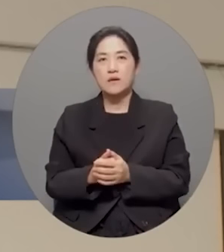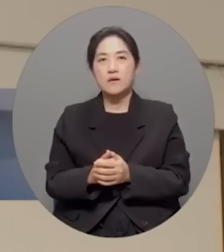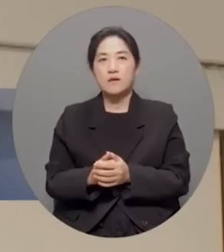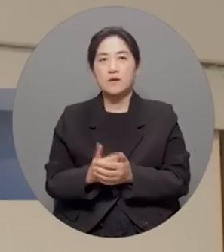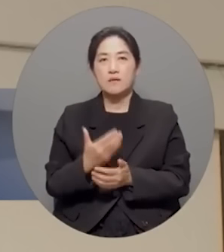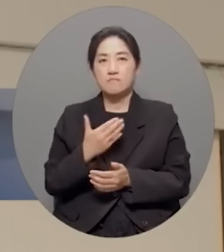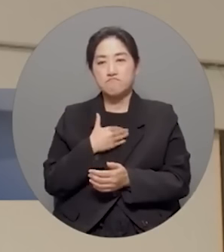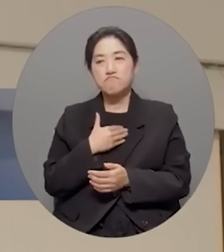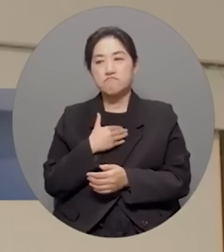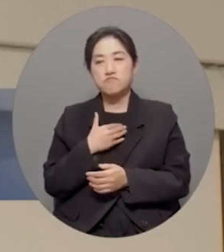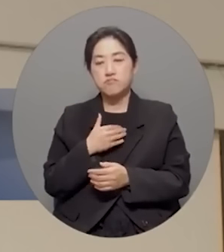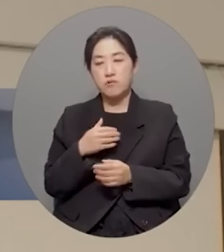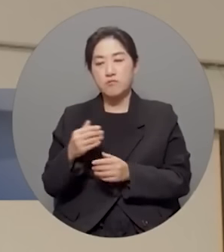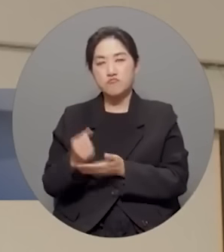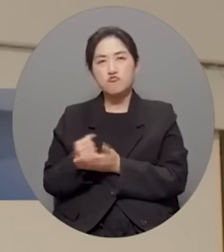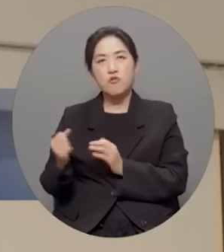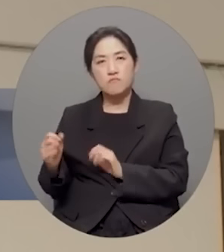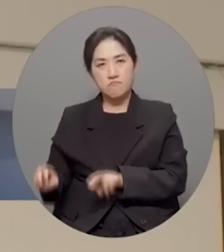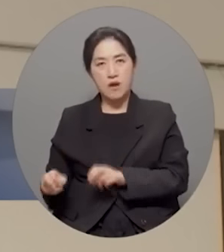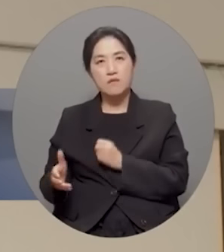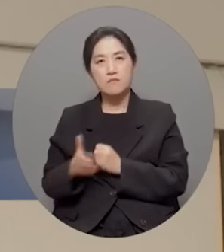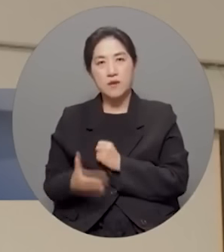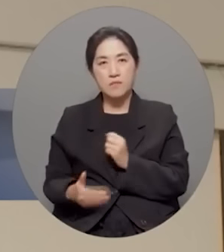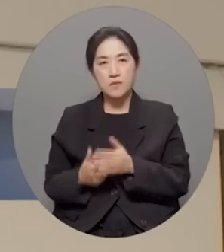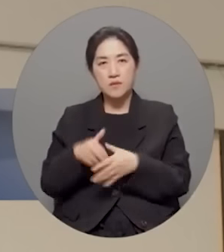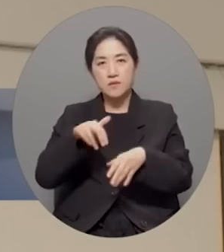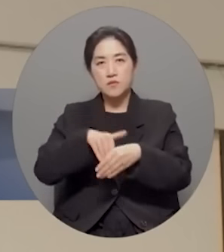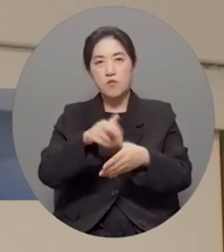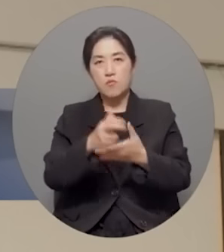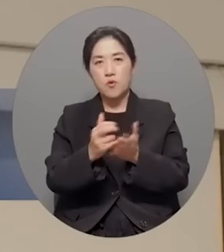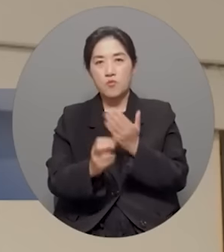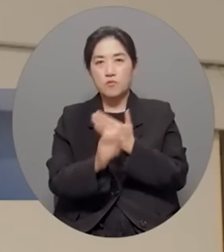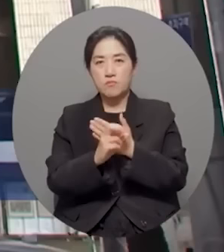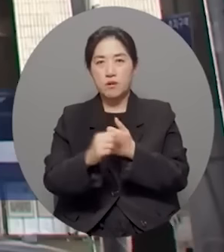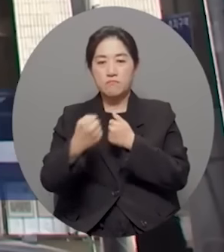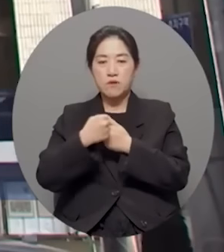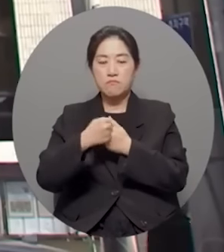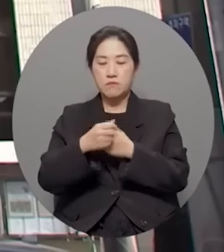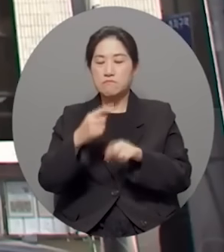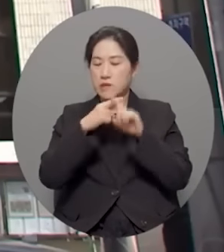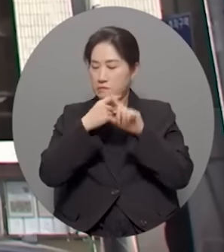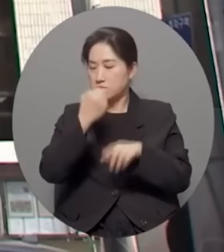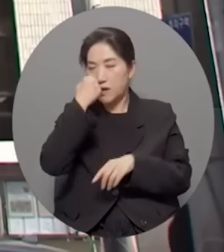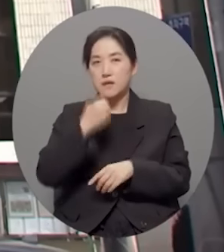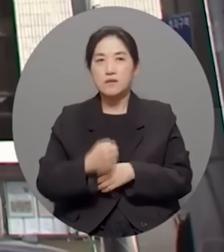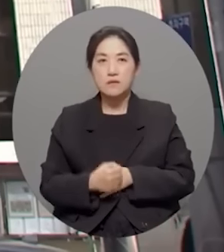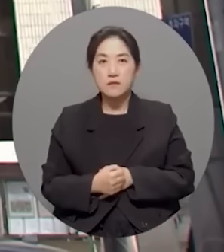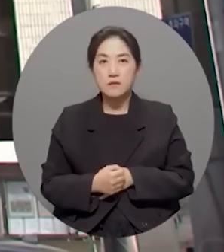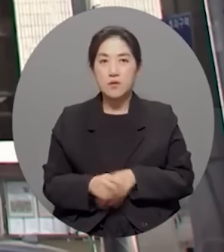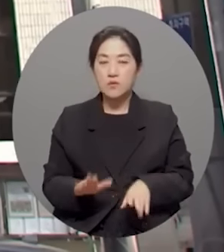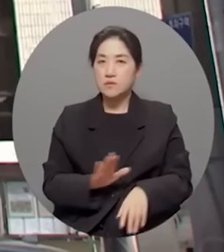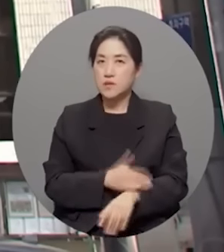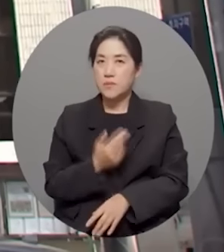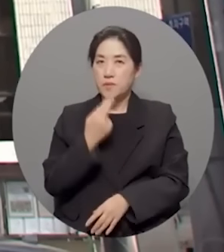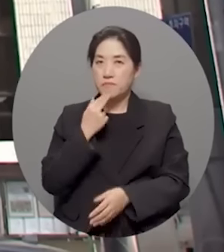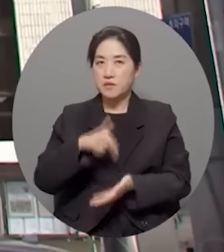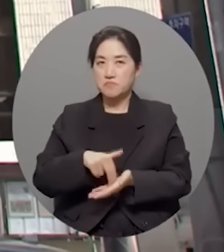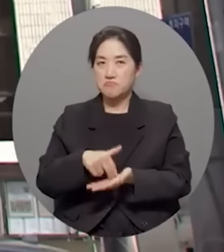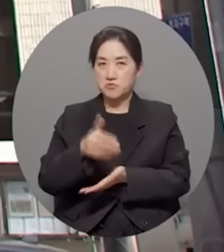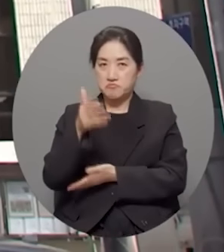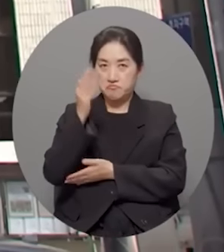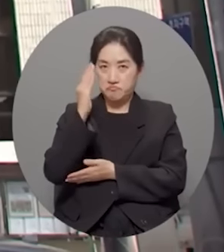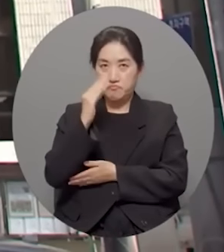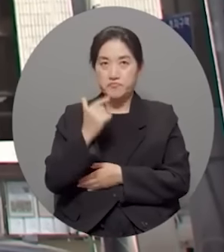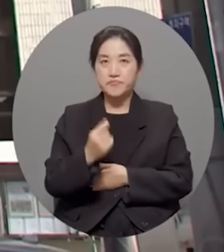정도만 내가 한 것밖에 없는데 선거법 위반이라고 뭐 두드려 펴면 맞아요. 오늘도 잘못한 건 없다는 입장을